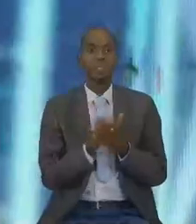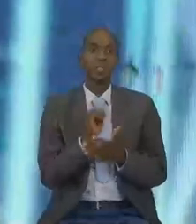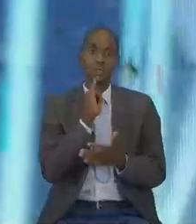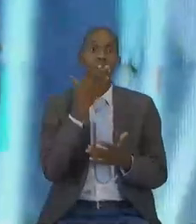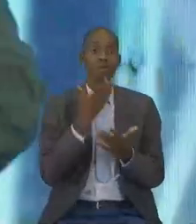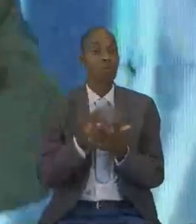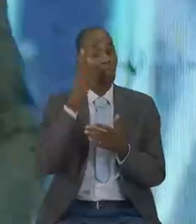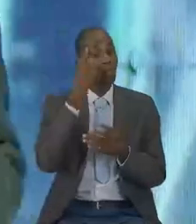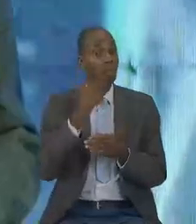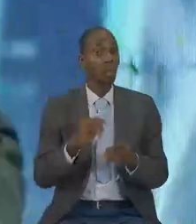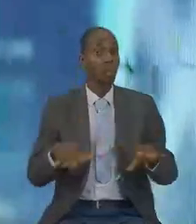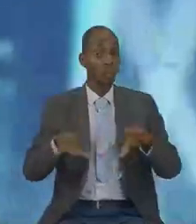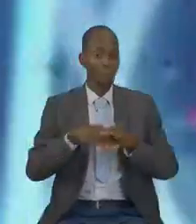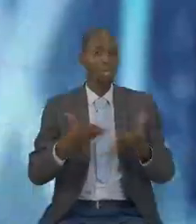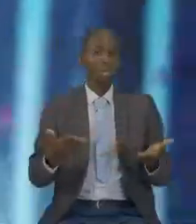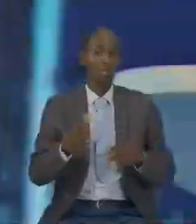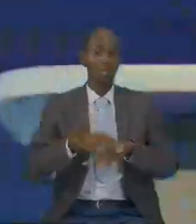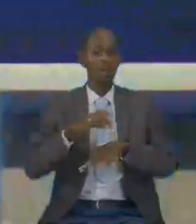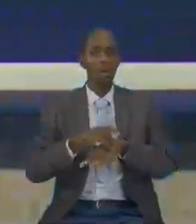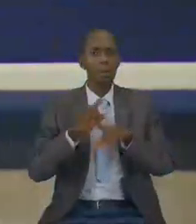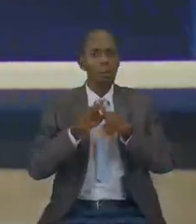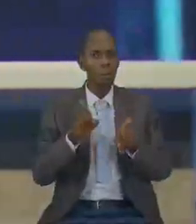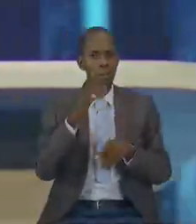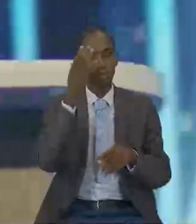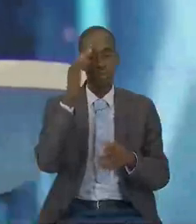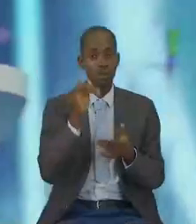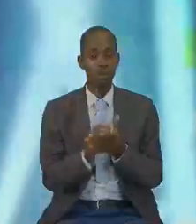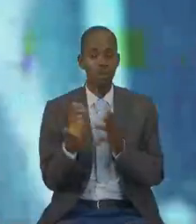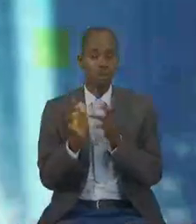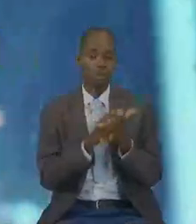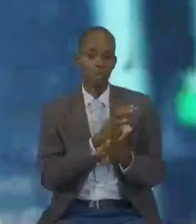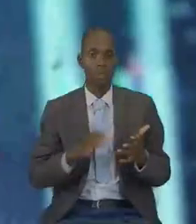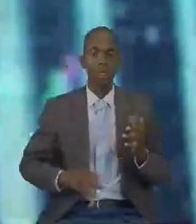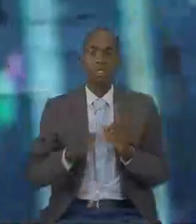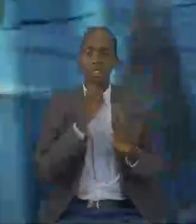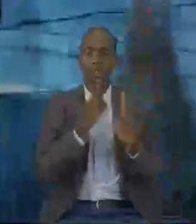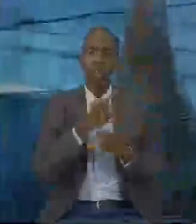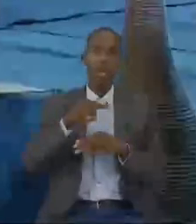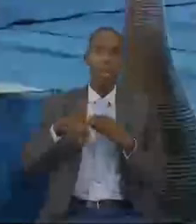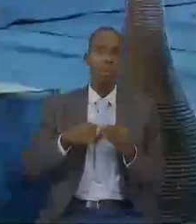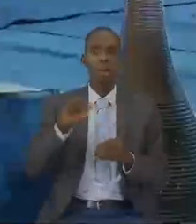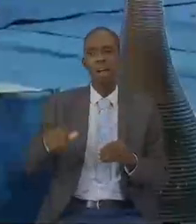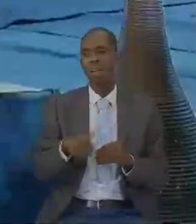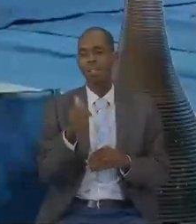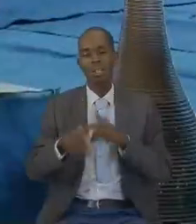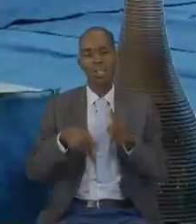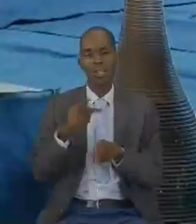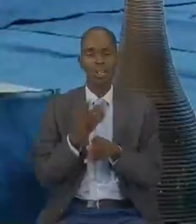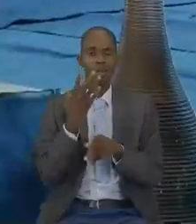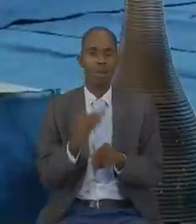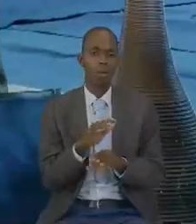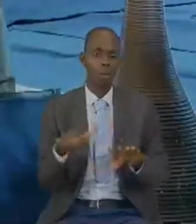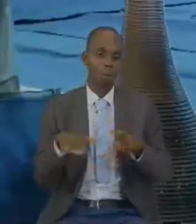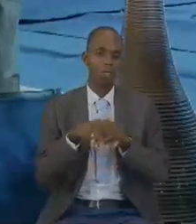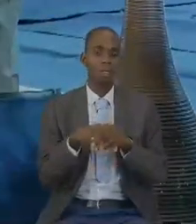très belle, très beau. Ça, c'est bon pour toi, ça, c'est bon pour le mariage ici sur la terre. Mais vous savez, Jésus-Christ a parlé